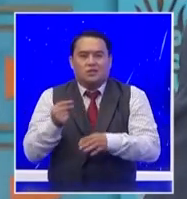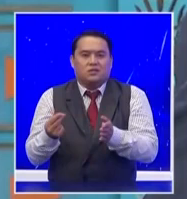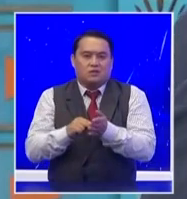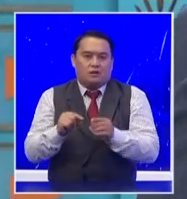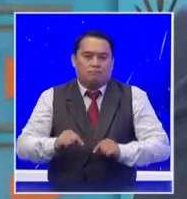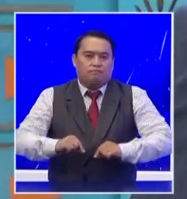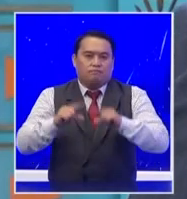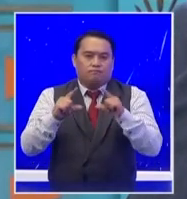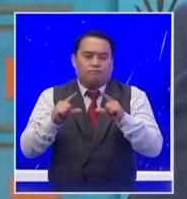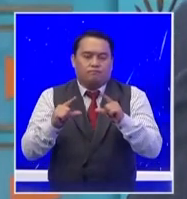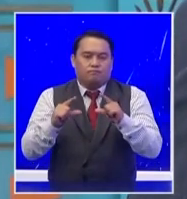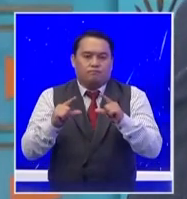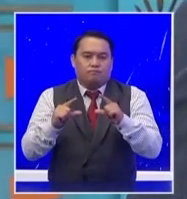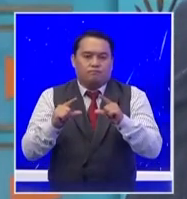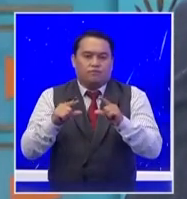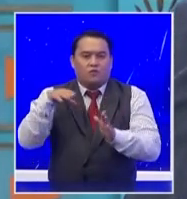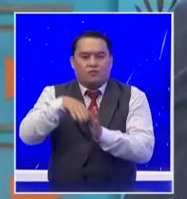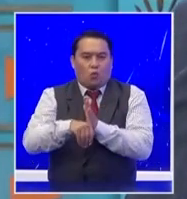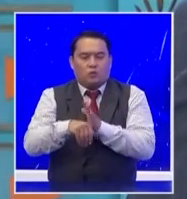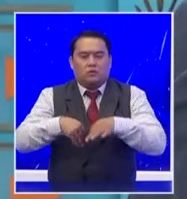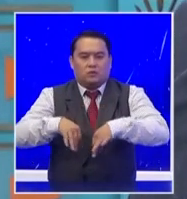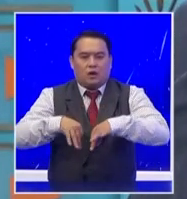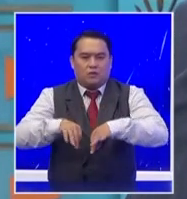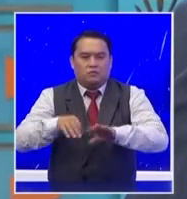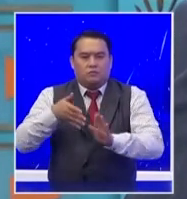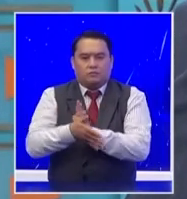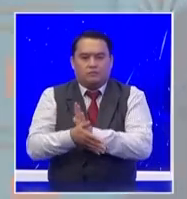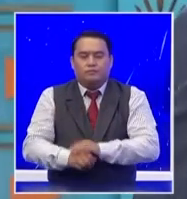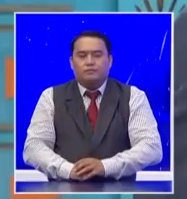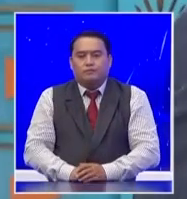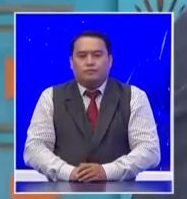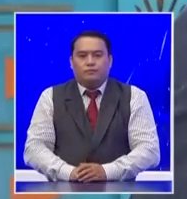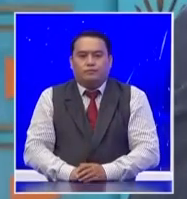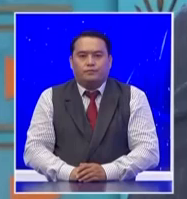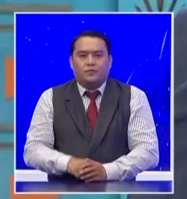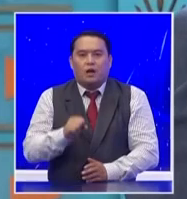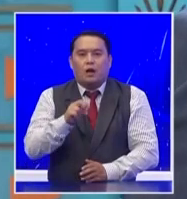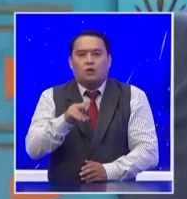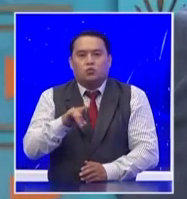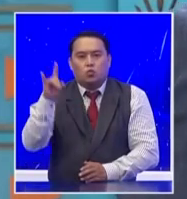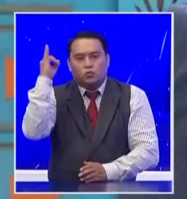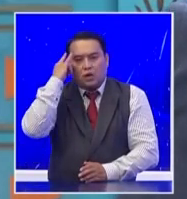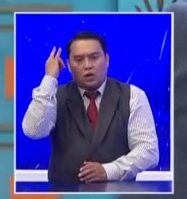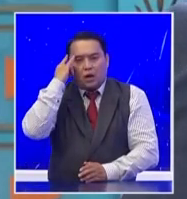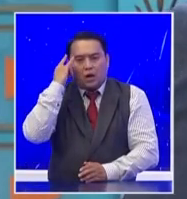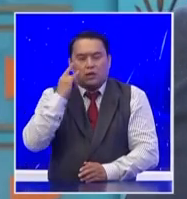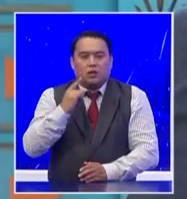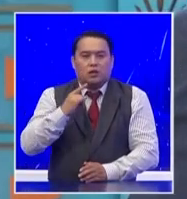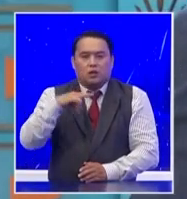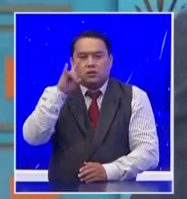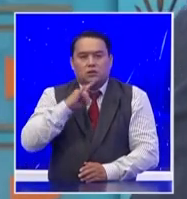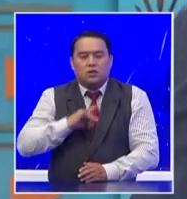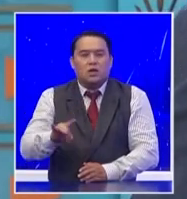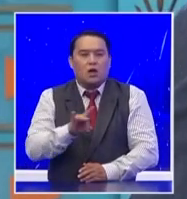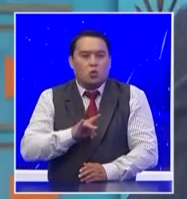соответственно, в цену входят транспортные и логистические расходы. Таксусский район, Сарканский район, Ембекш-Казахский район,